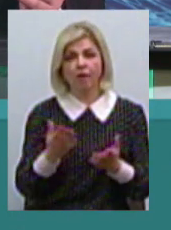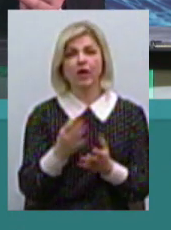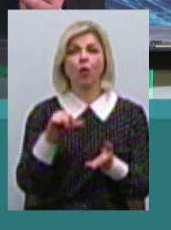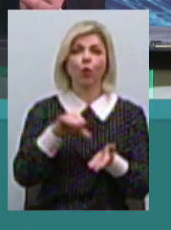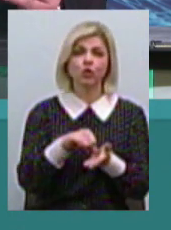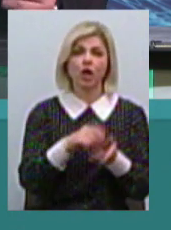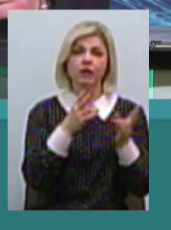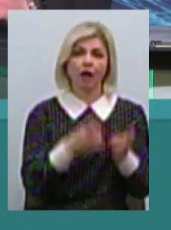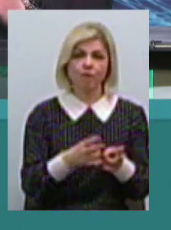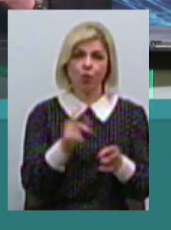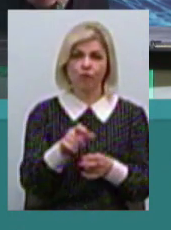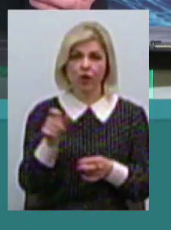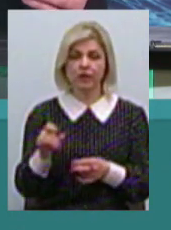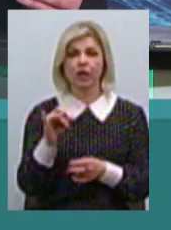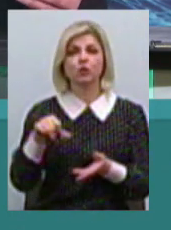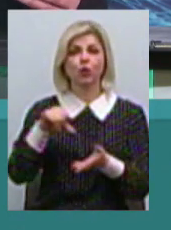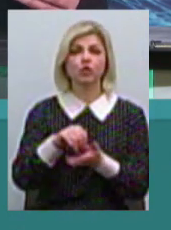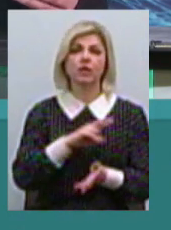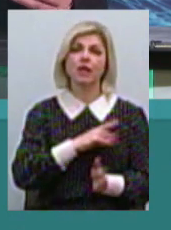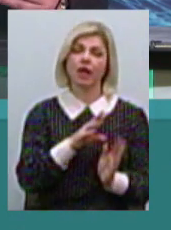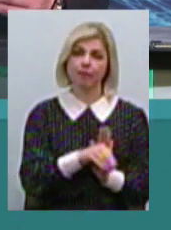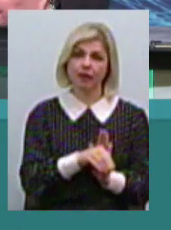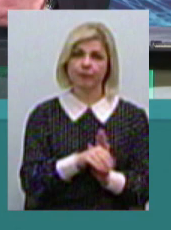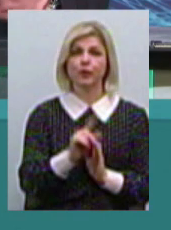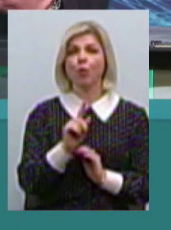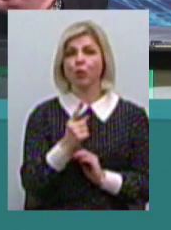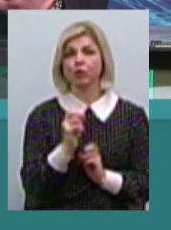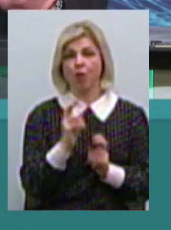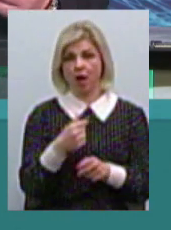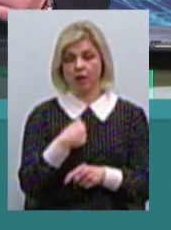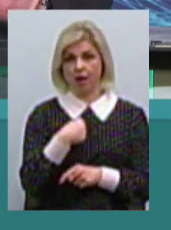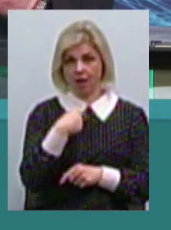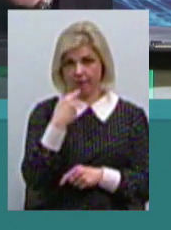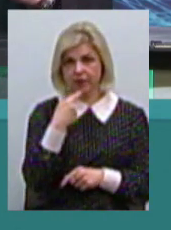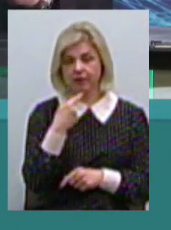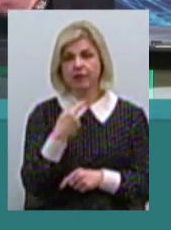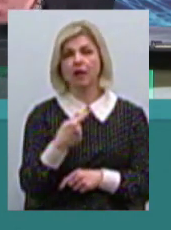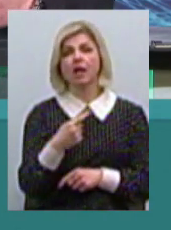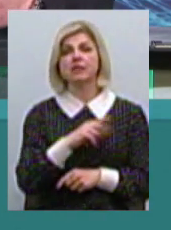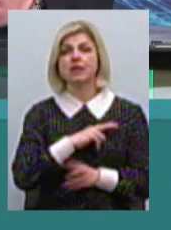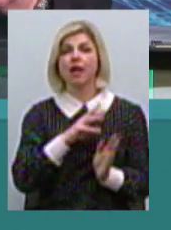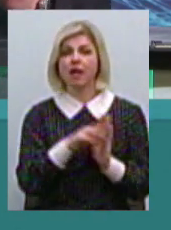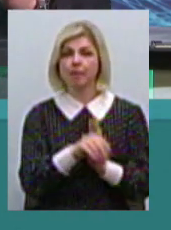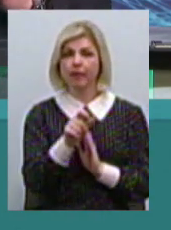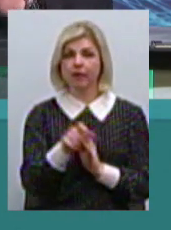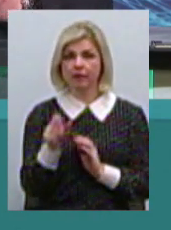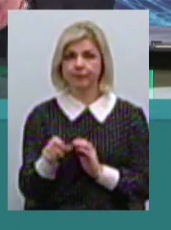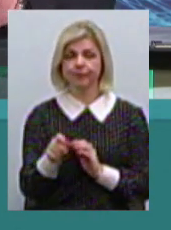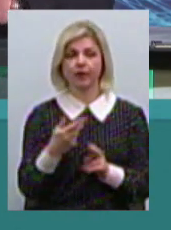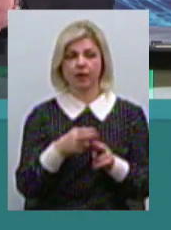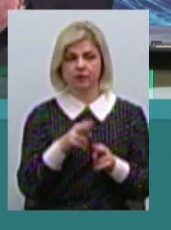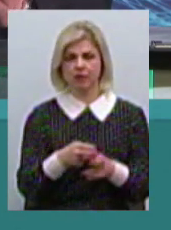травмованих і з участю загиблих. Тому що, як я вже говорив, що загиблі – це